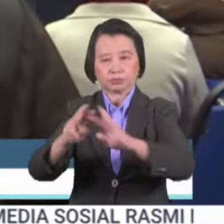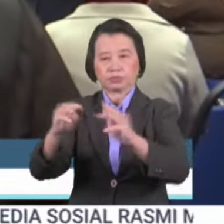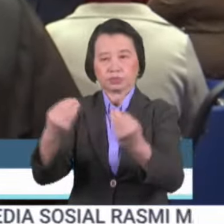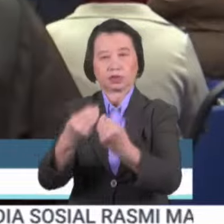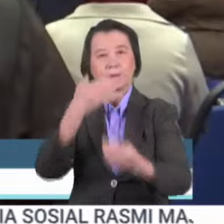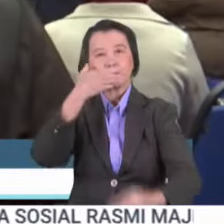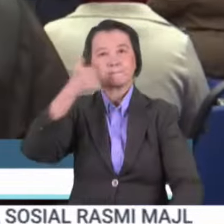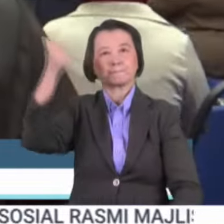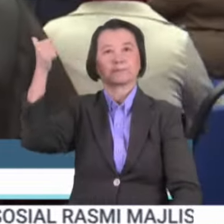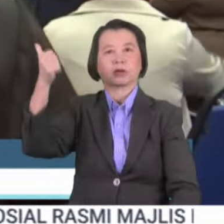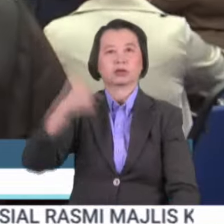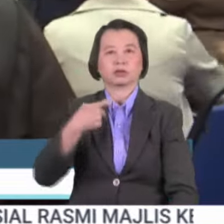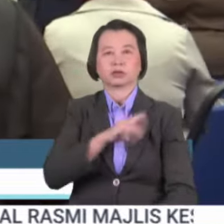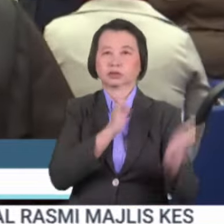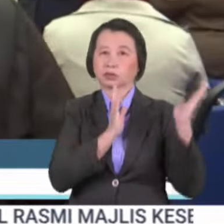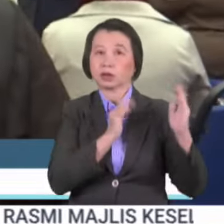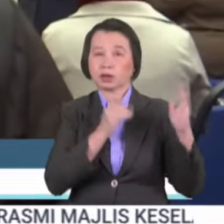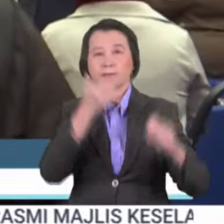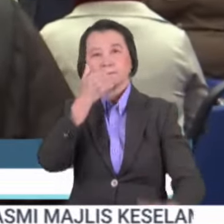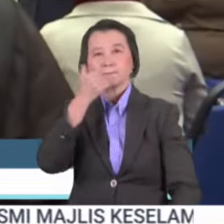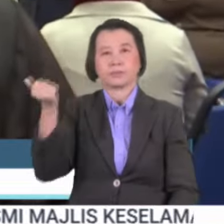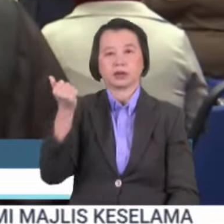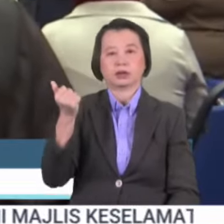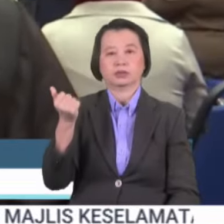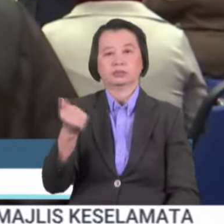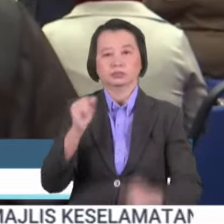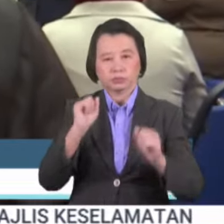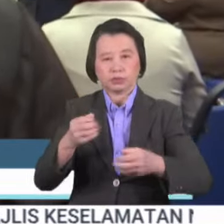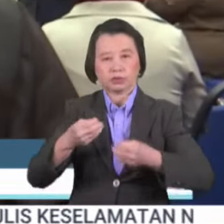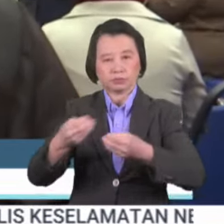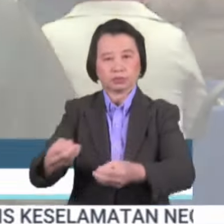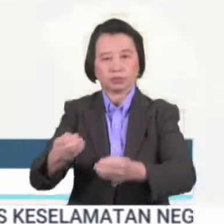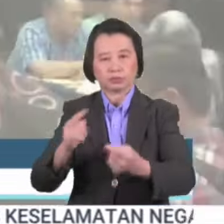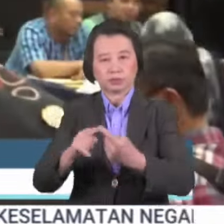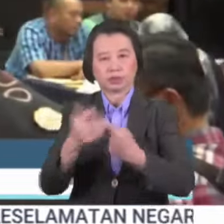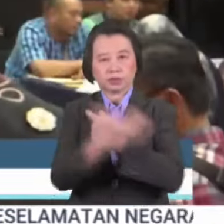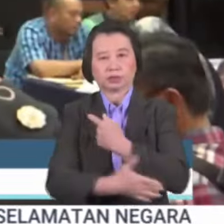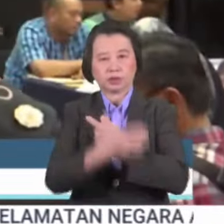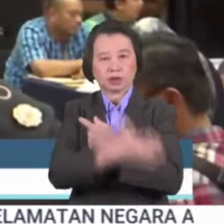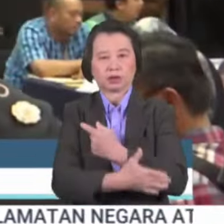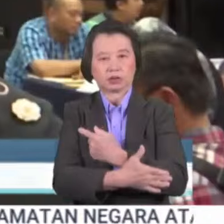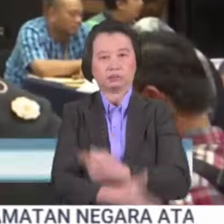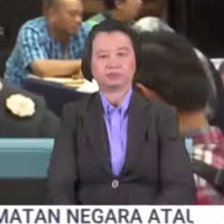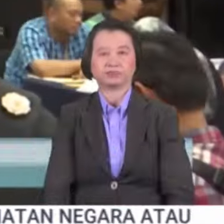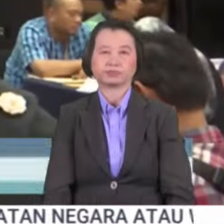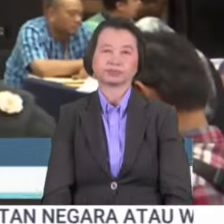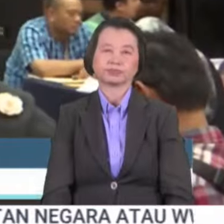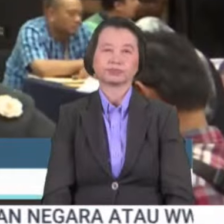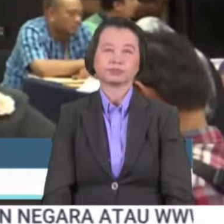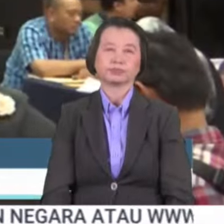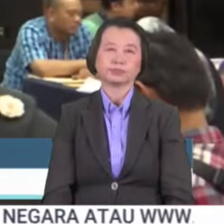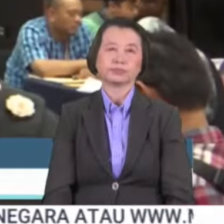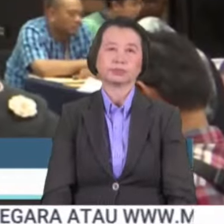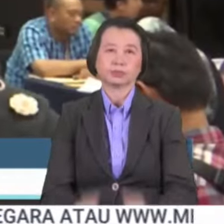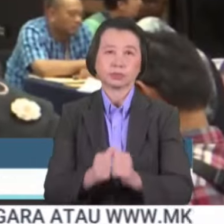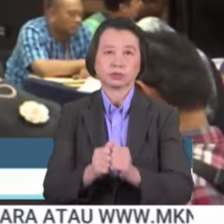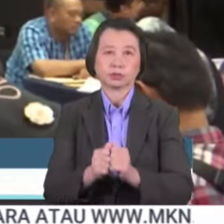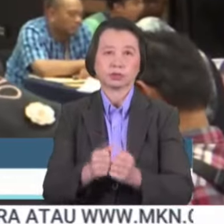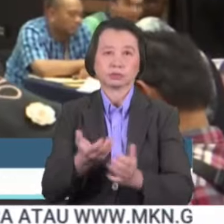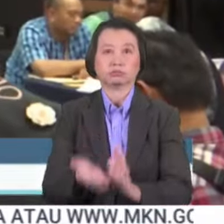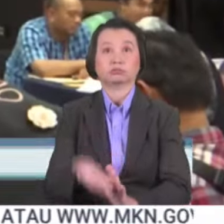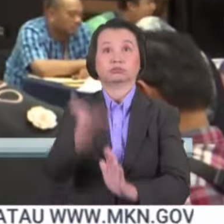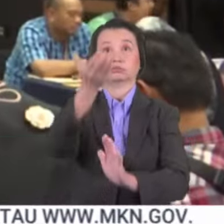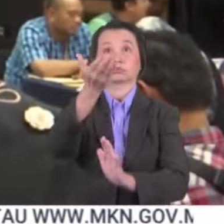yang terbaik. Kita mengharapkan yang terbaik yang dapat diberikan kepada negara kita. Dengan kenaikan gaji